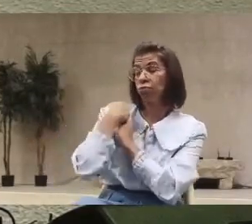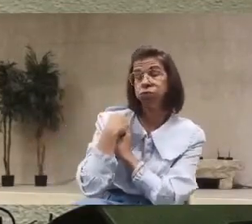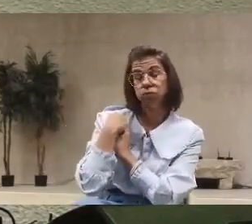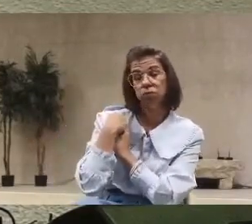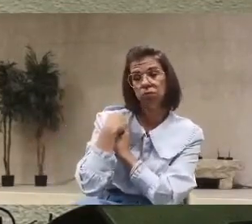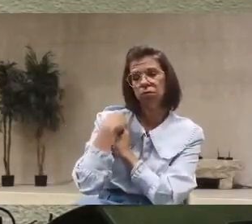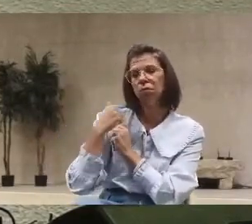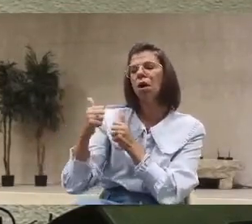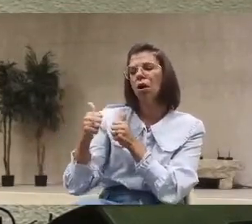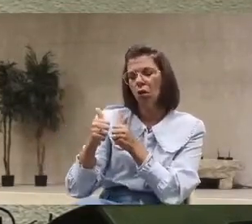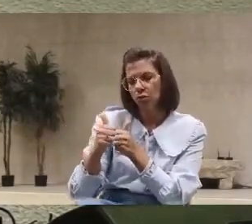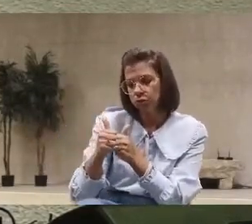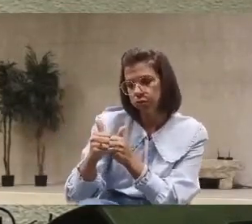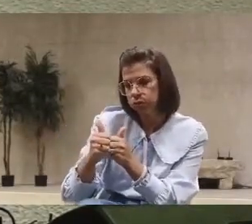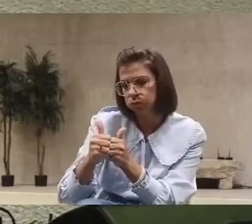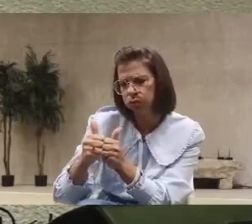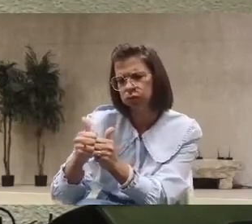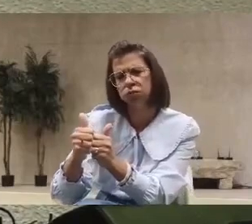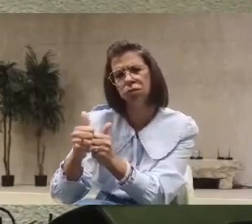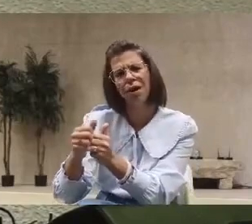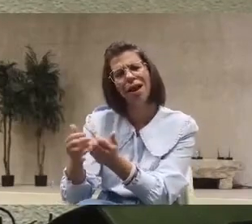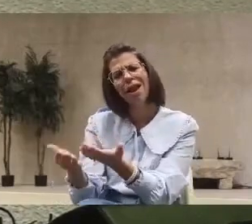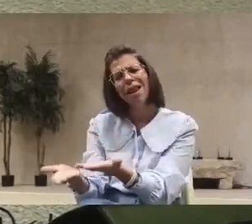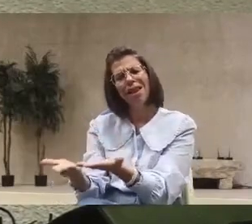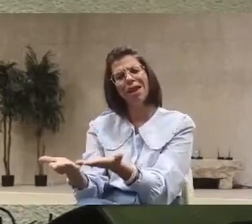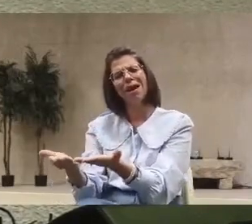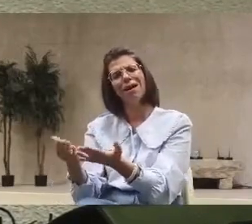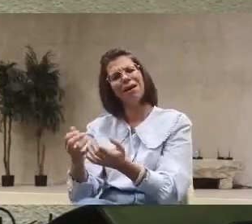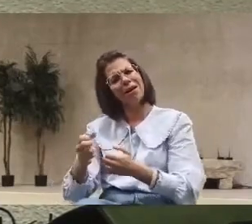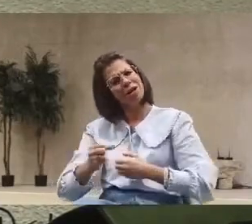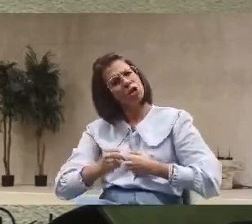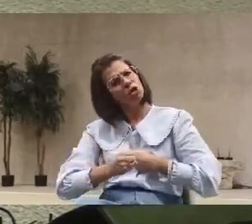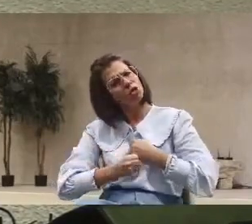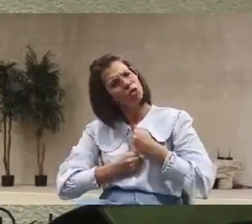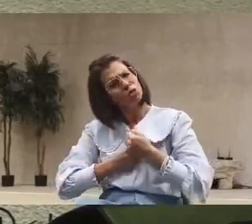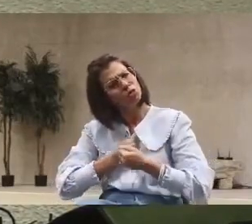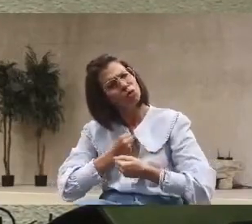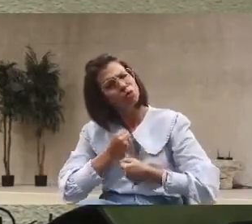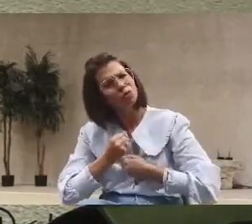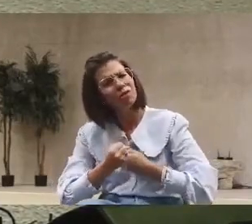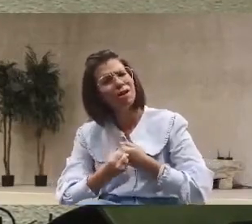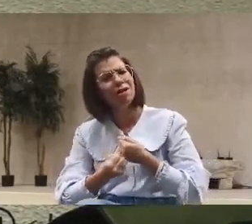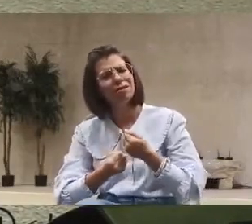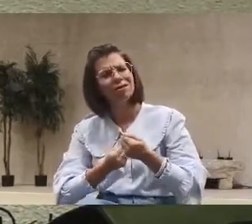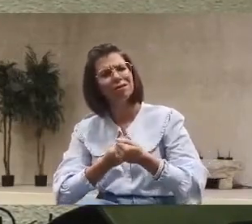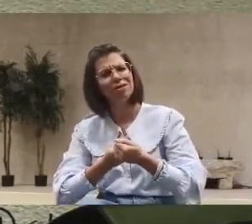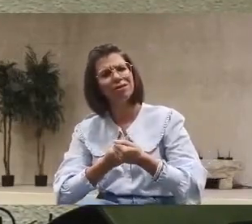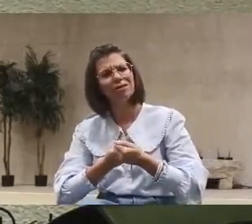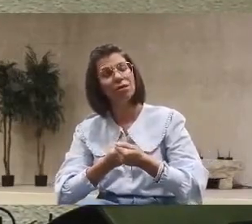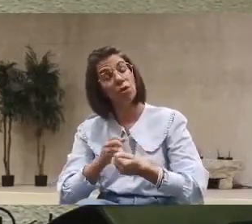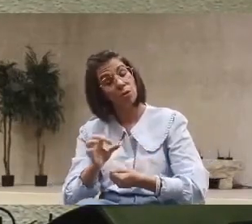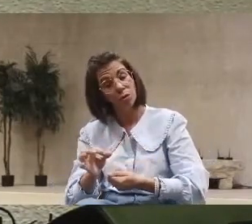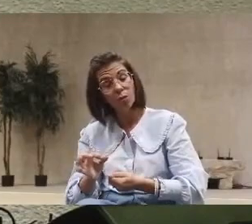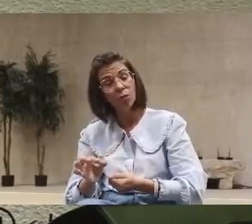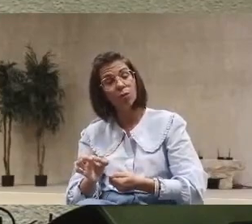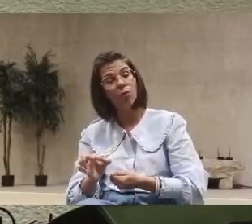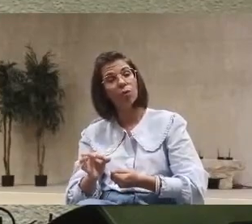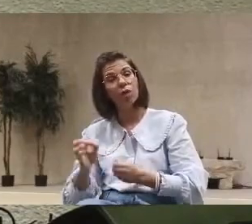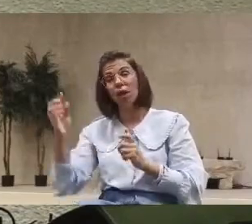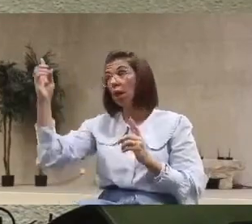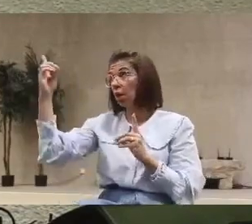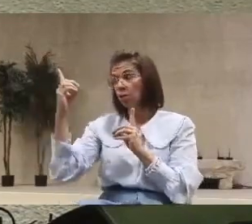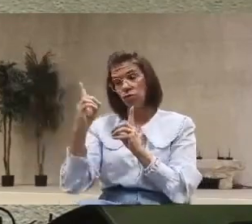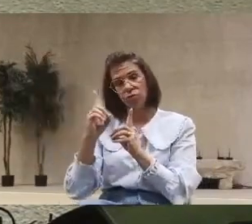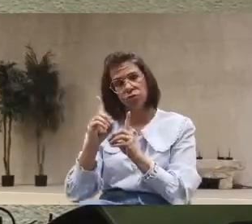les souffrances et désertéments qui sont engendrés par notre obéissance à Dieu et c'est très